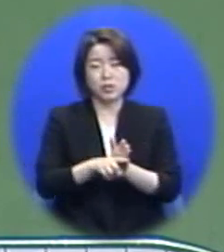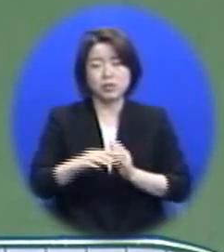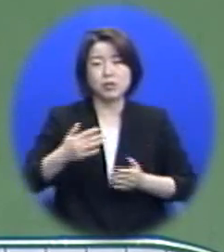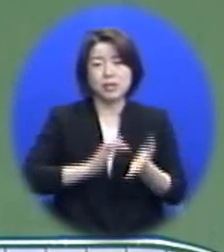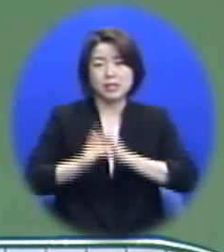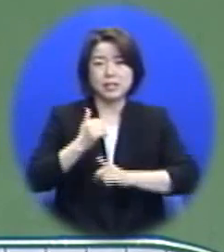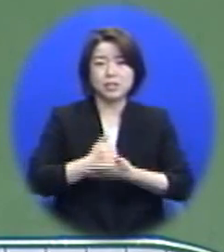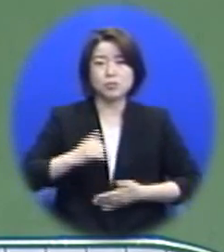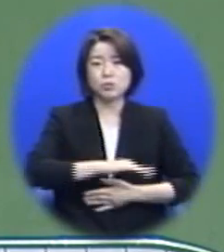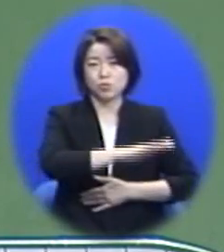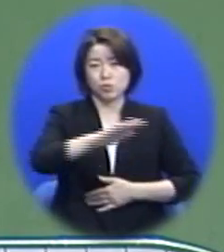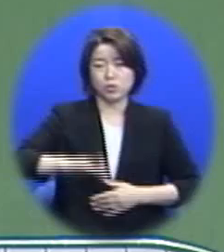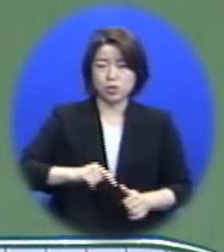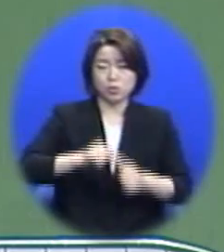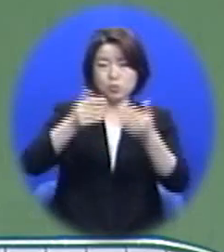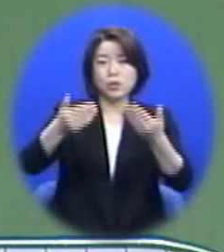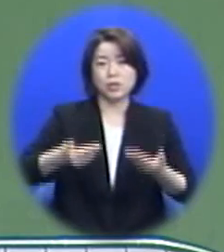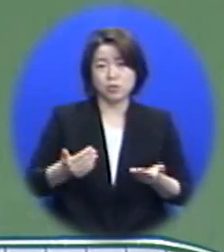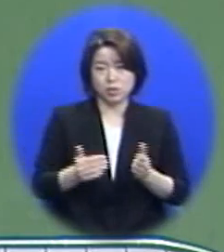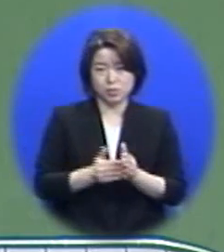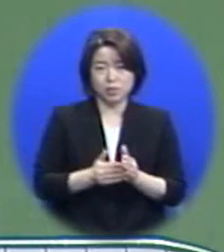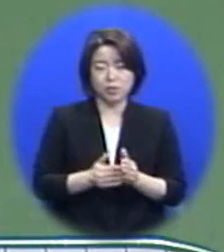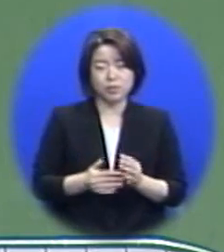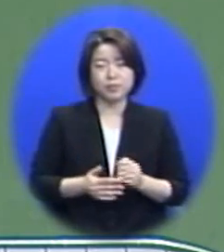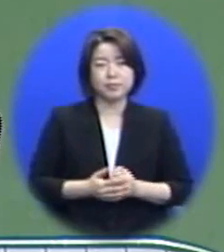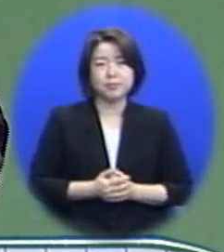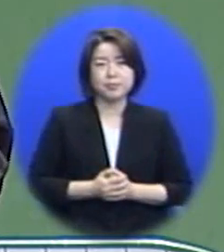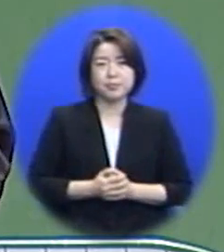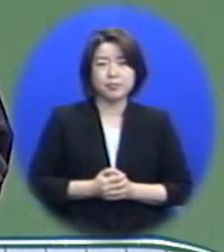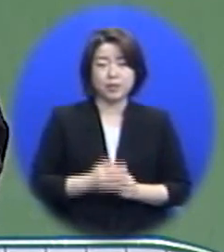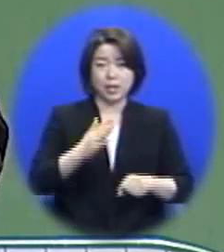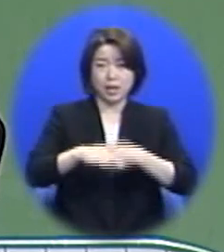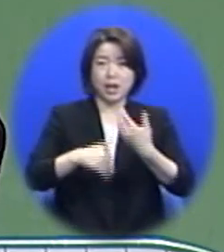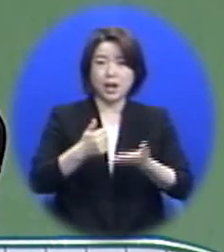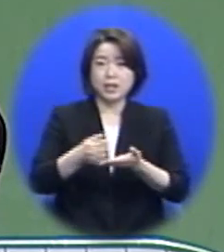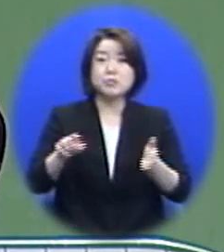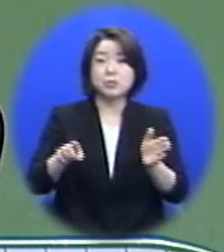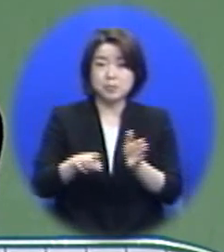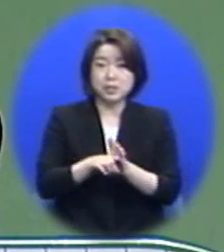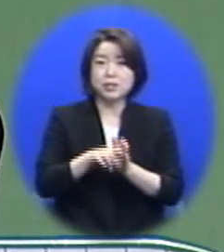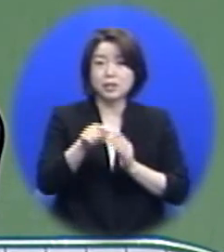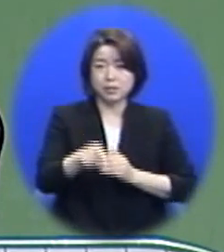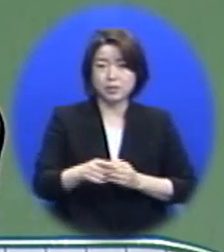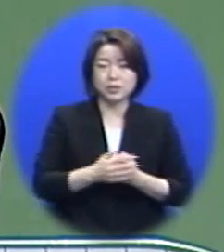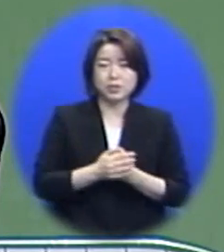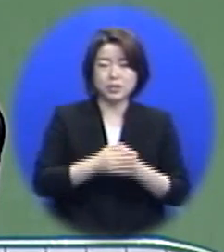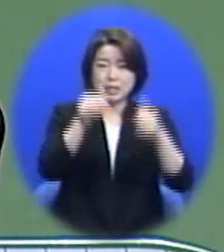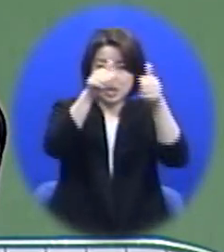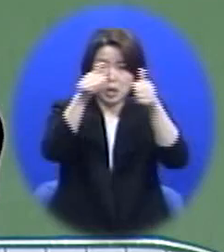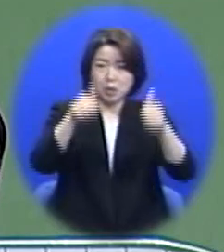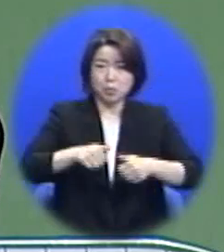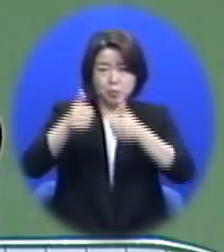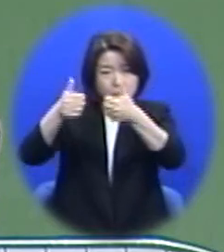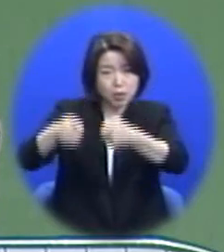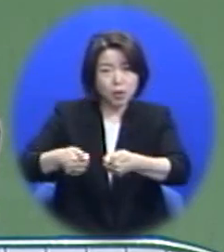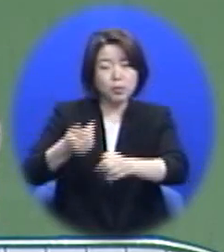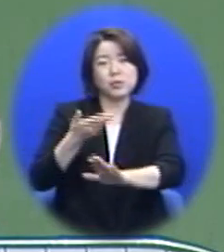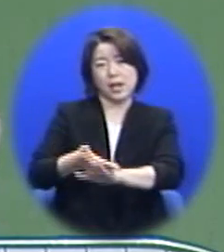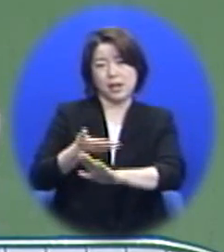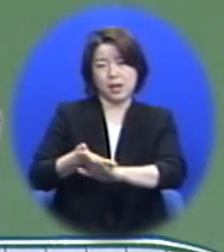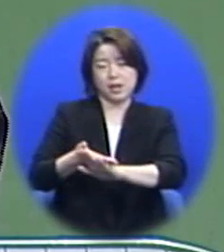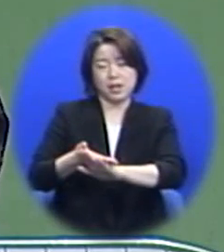우리를 구원해 주신 것입니다 하나님을 믿는 것은 우상숭배 하는 것과